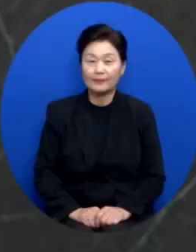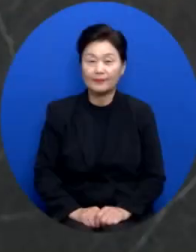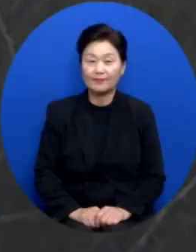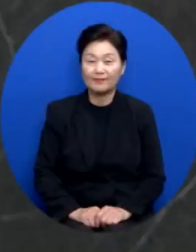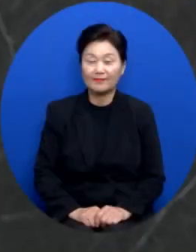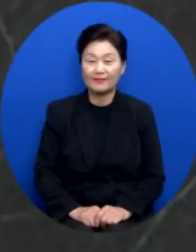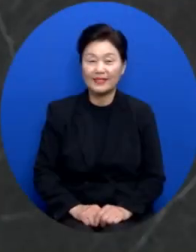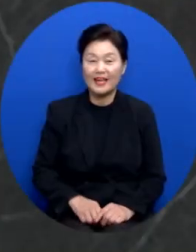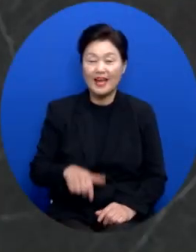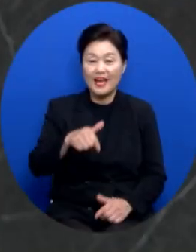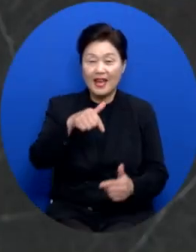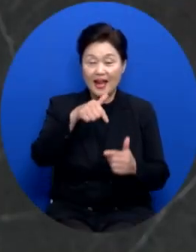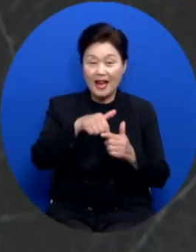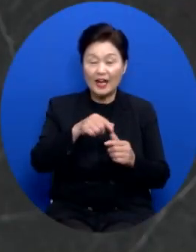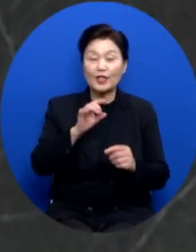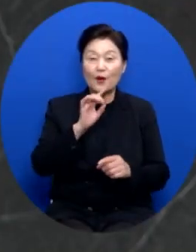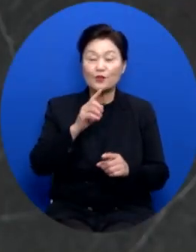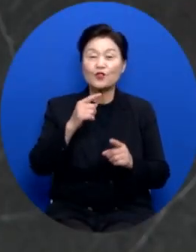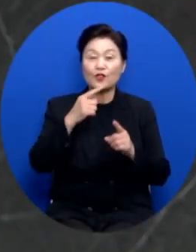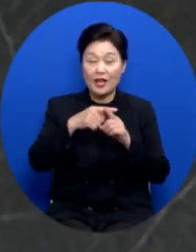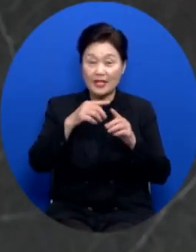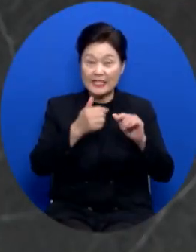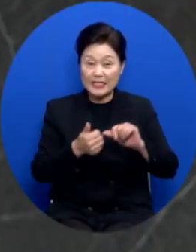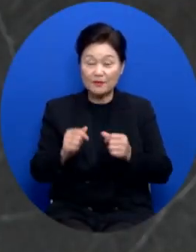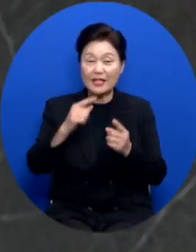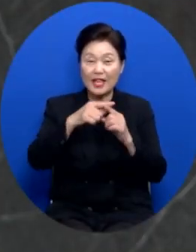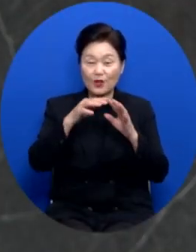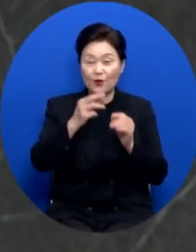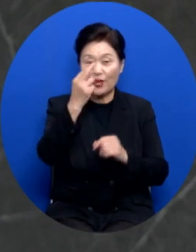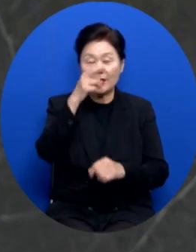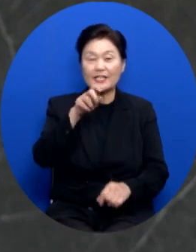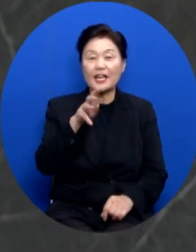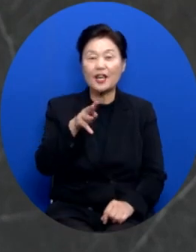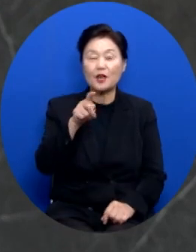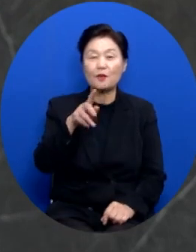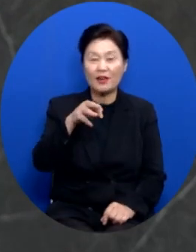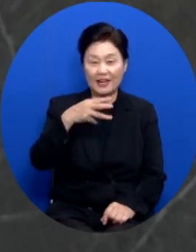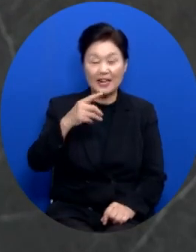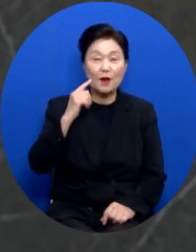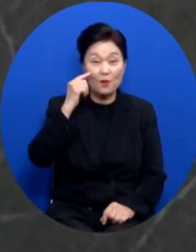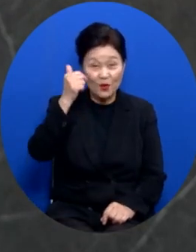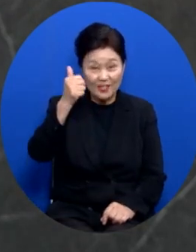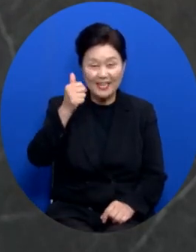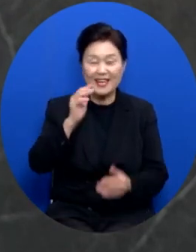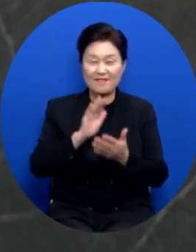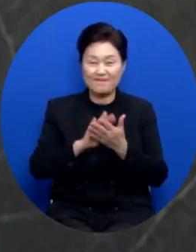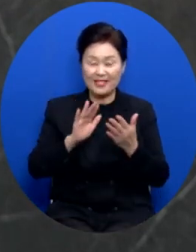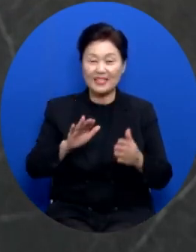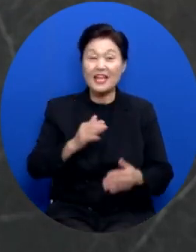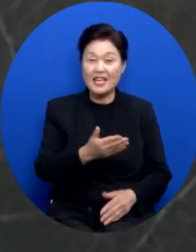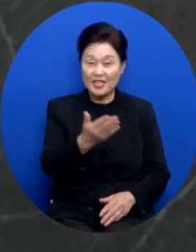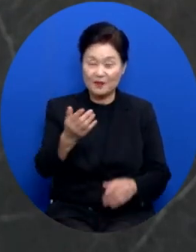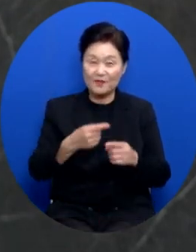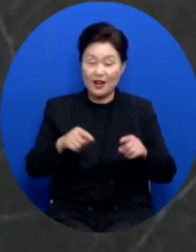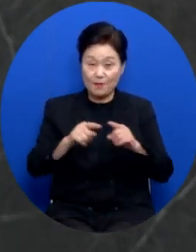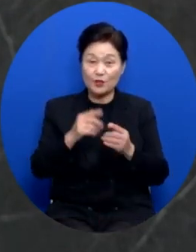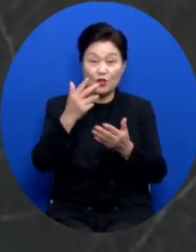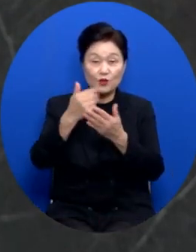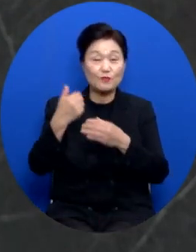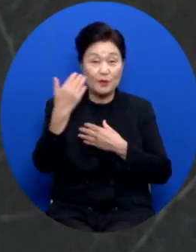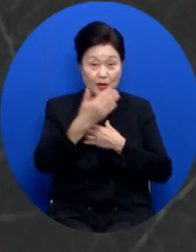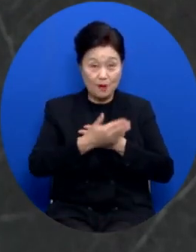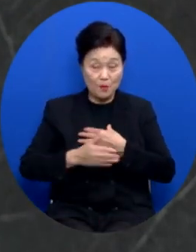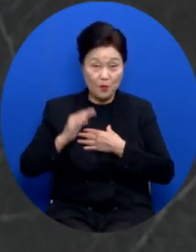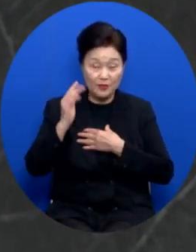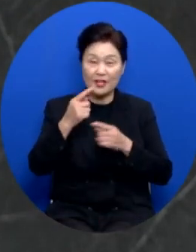강남중앙 침례교회 최병락 목사입니다 오늘은 여러분과 함께 우리 주님의 몸인 교회에 대해서